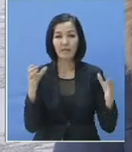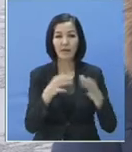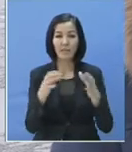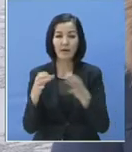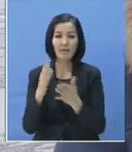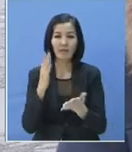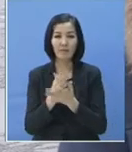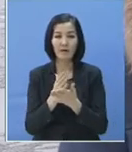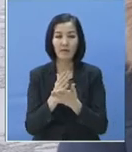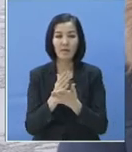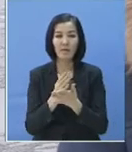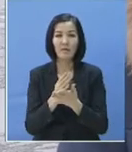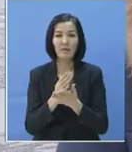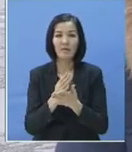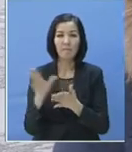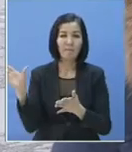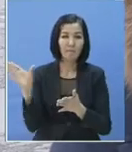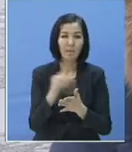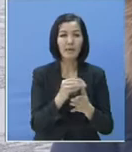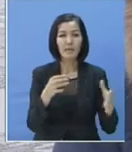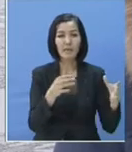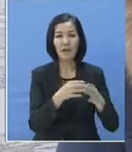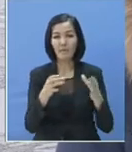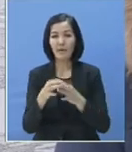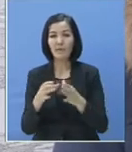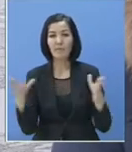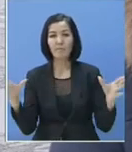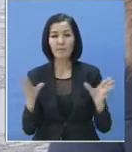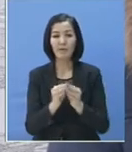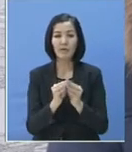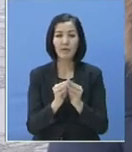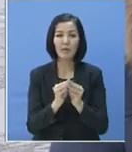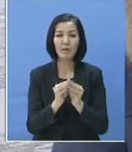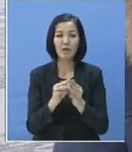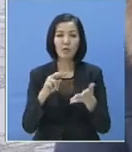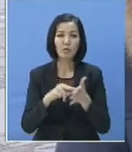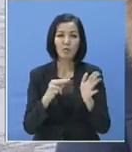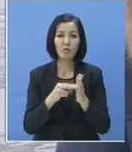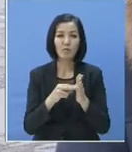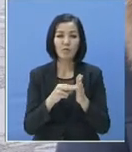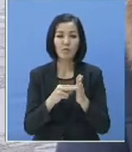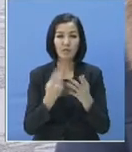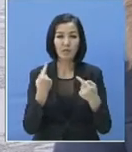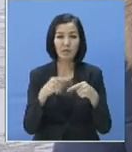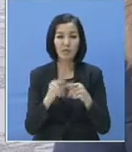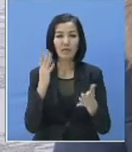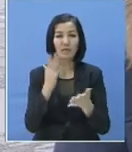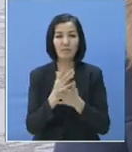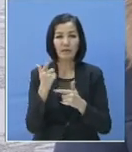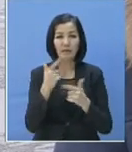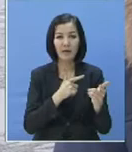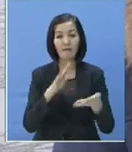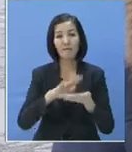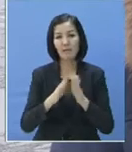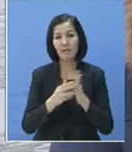бетон компаниясы, Шымыр компаниясы, барлық компаниялардың өздерінің жоспар бойынша жолға шығаратын техникалар бар. Олармен